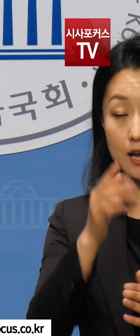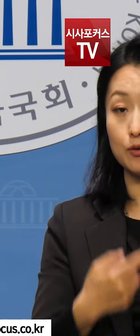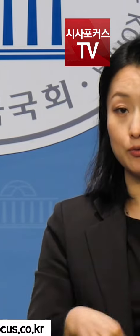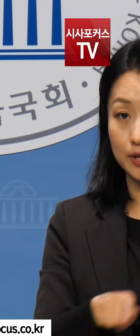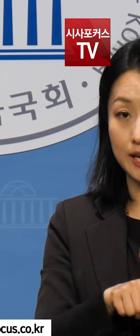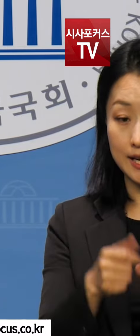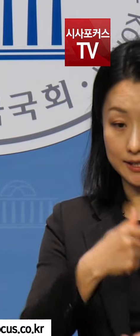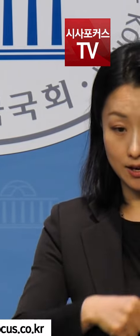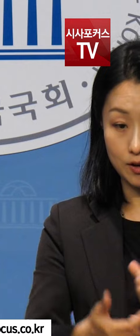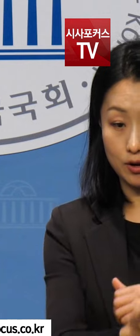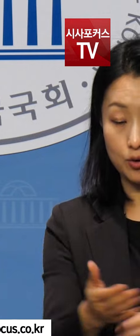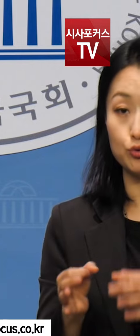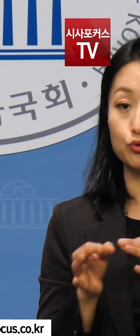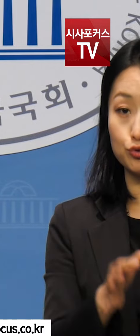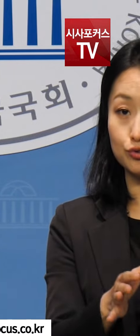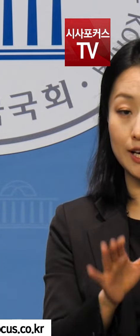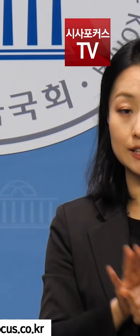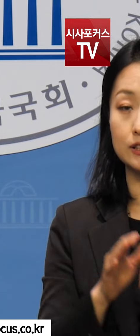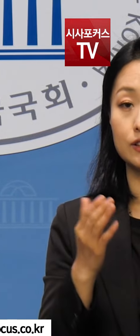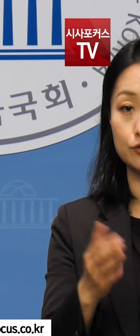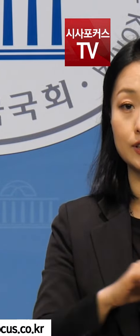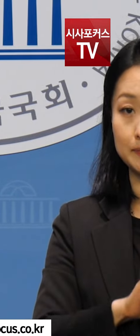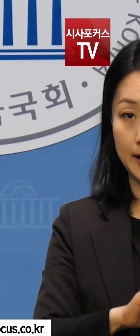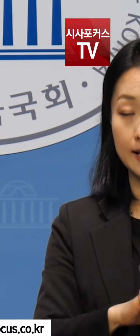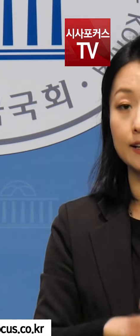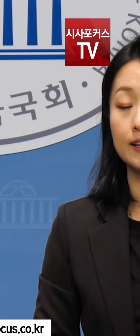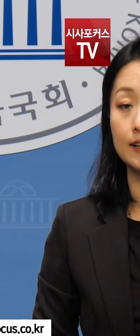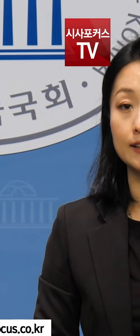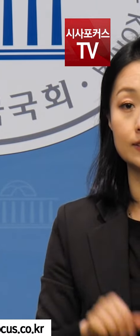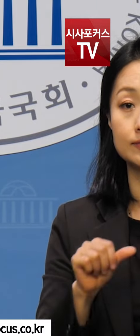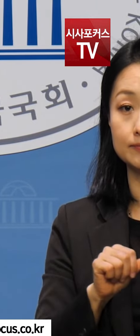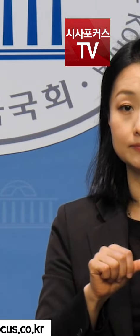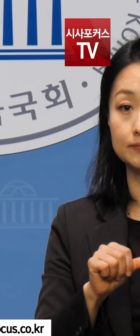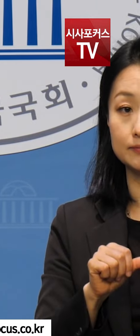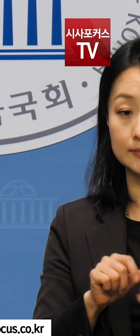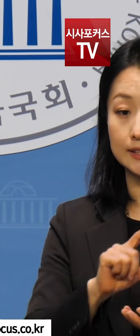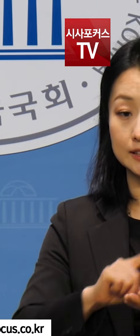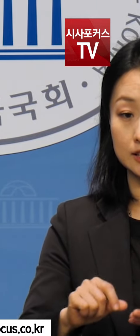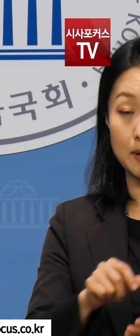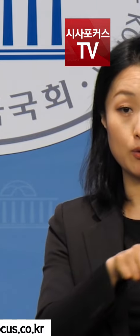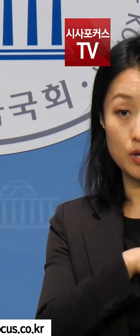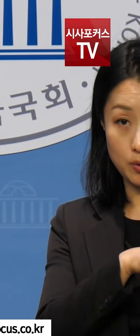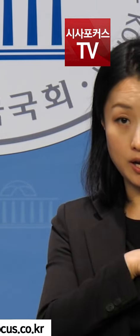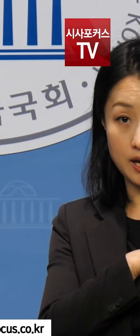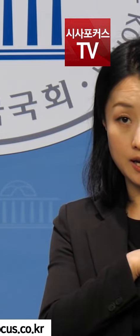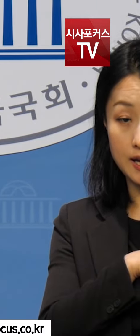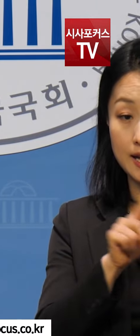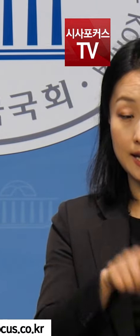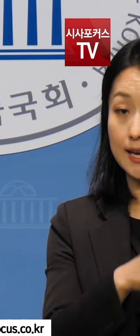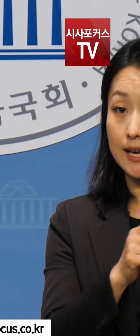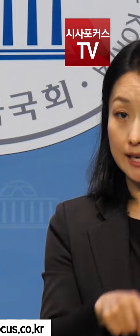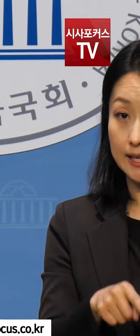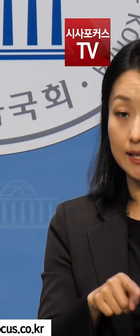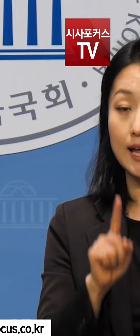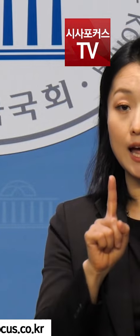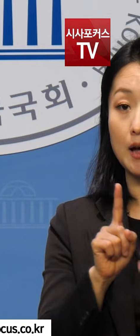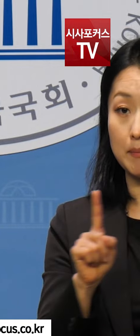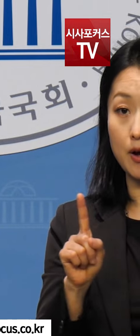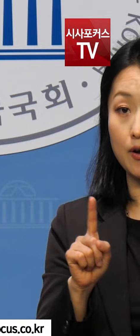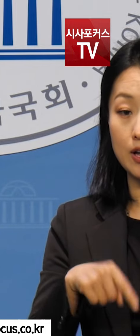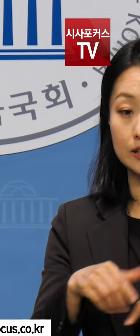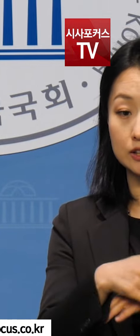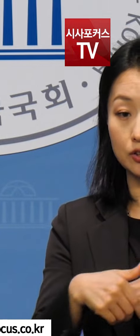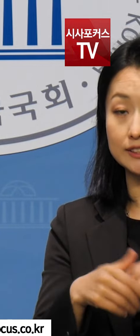위한 투자를 적극적으로 하겠습니다. 다섯째, 지방의회 의원 1인당 한 명의